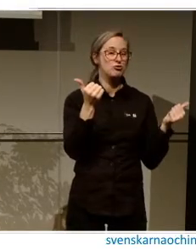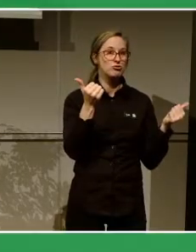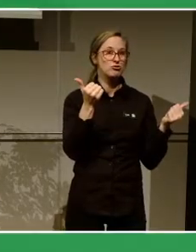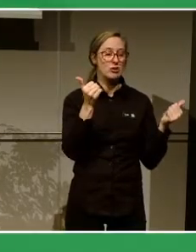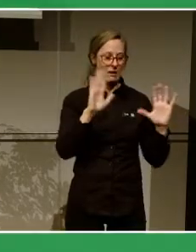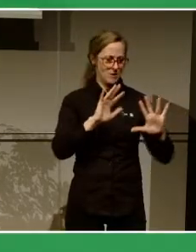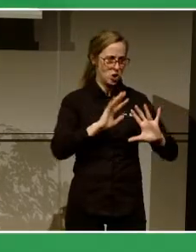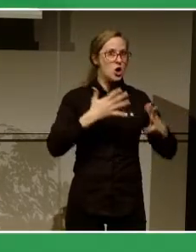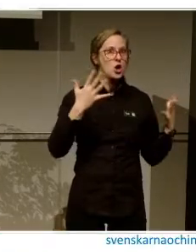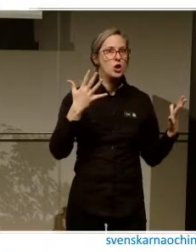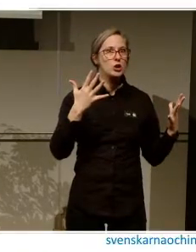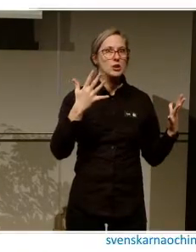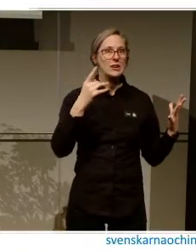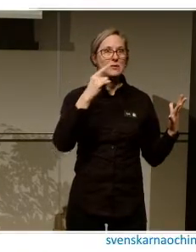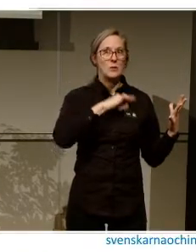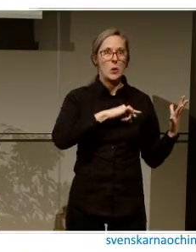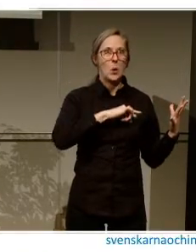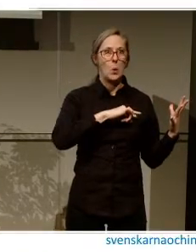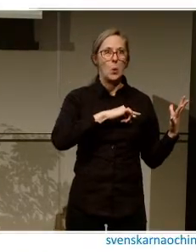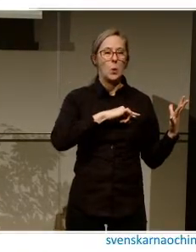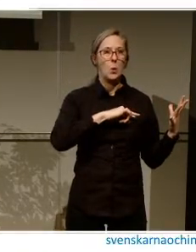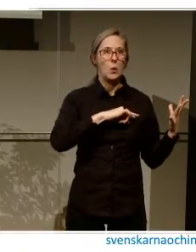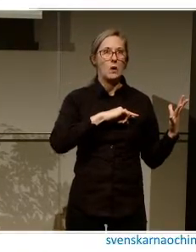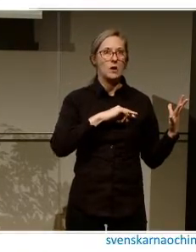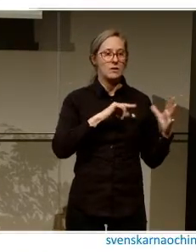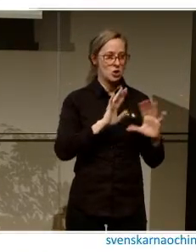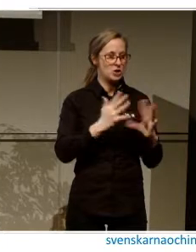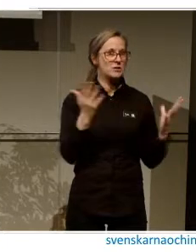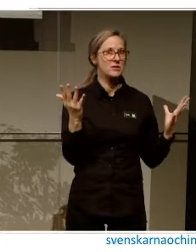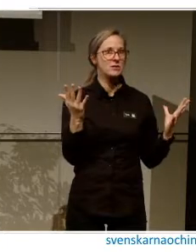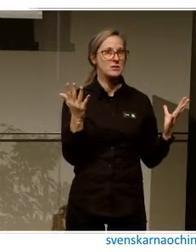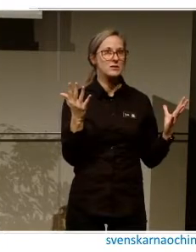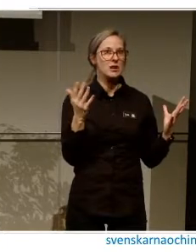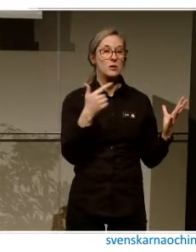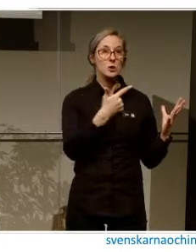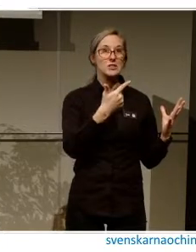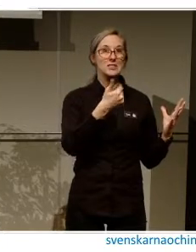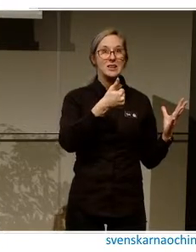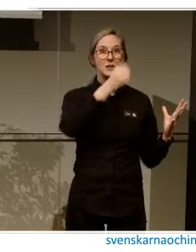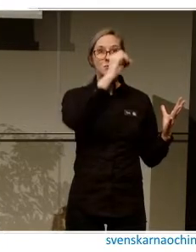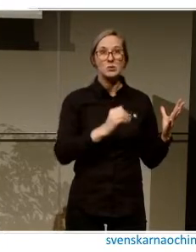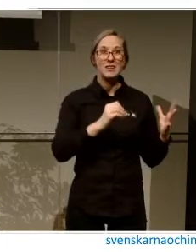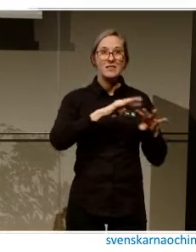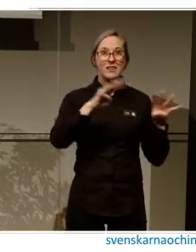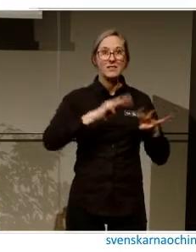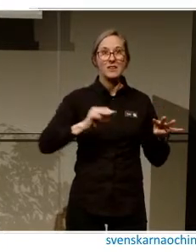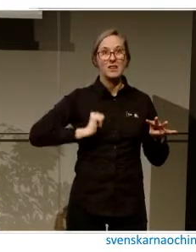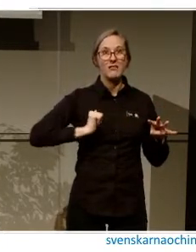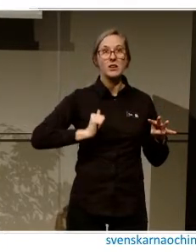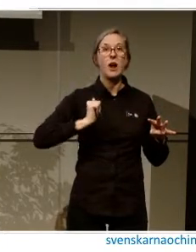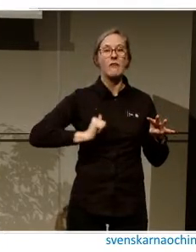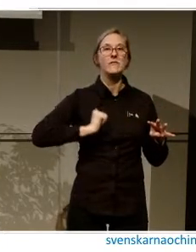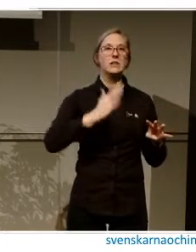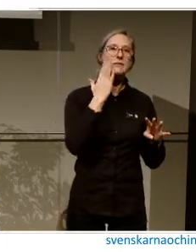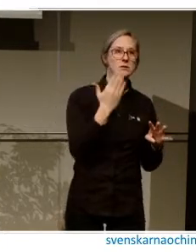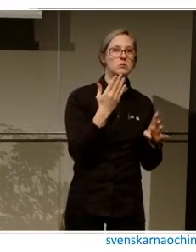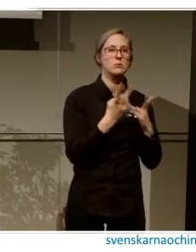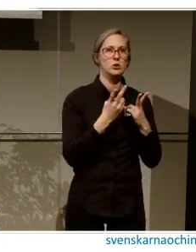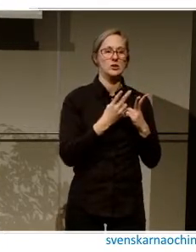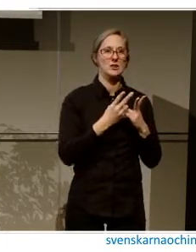med ökat. Den hade ökat i år. Men det är 76% av internetanvändarna som använder Facebook. Det är alltså mer